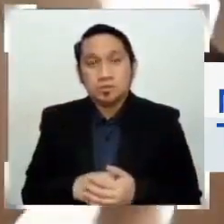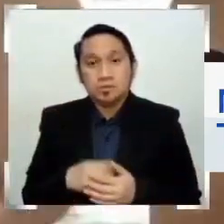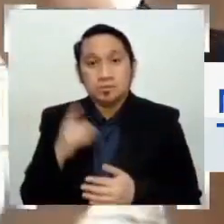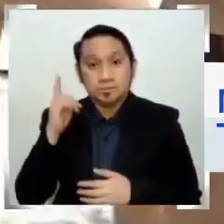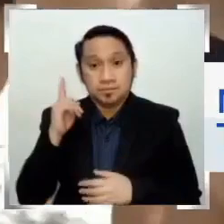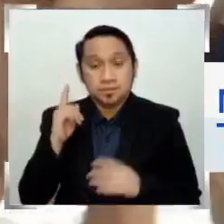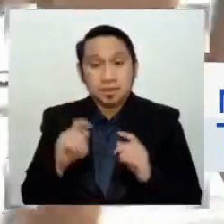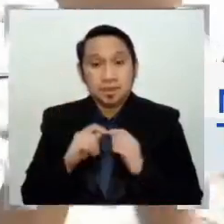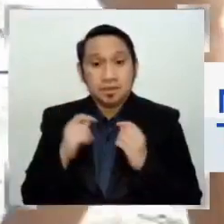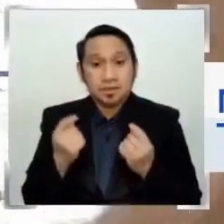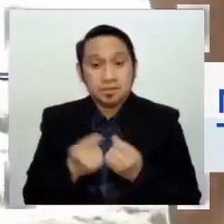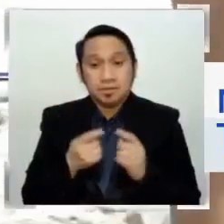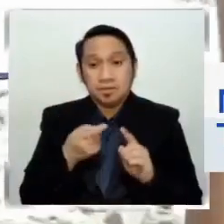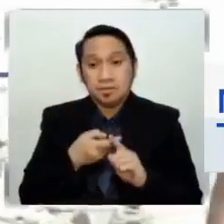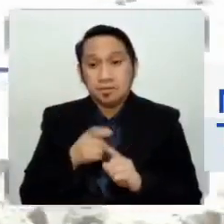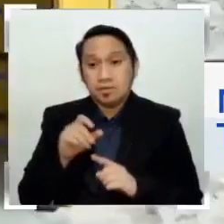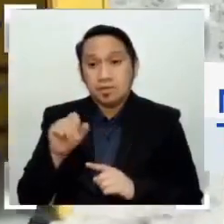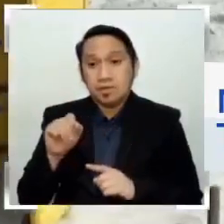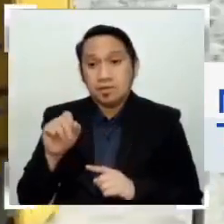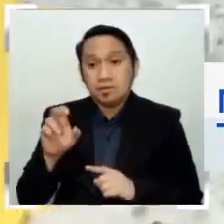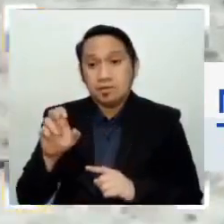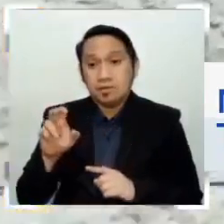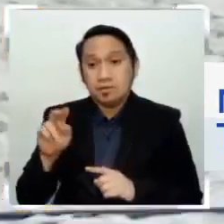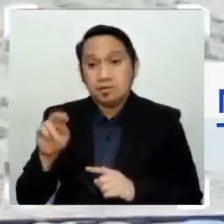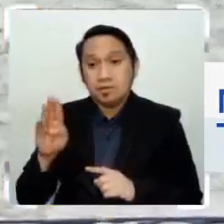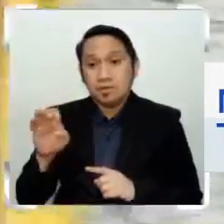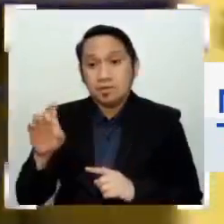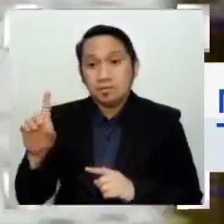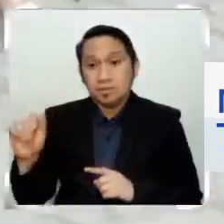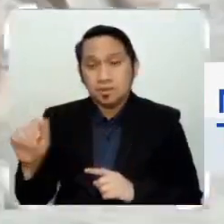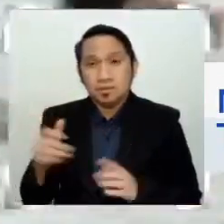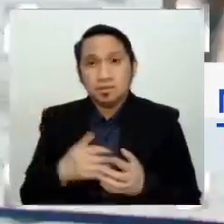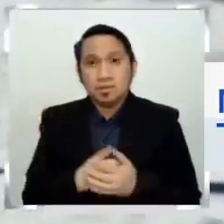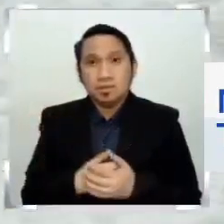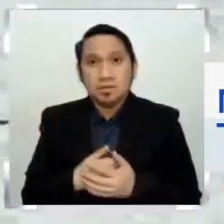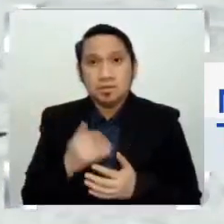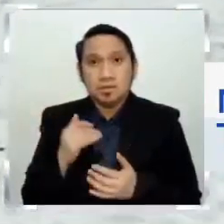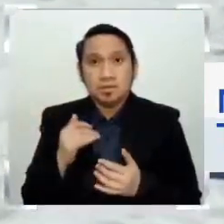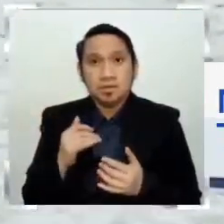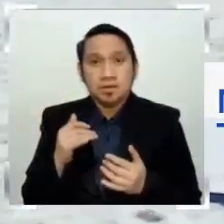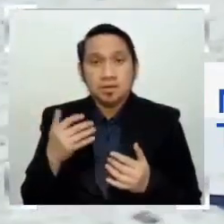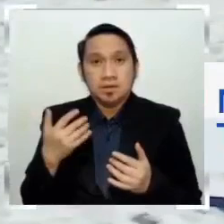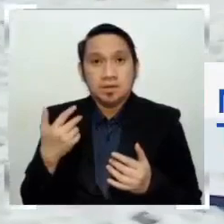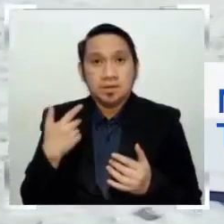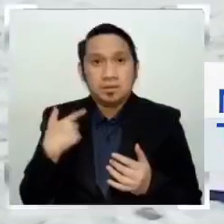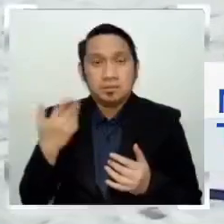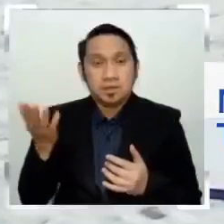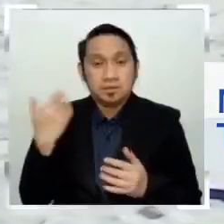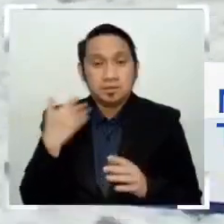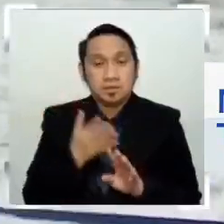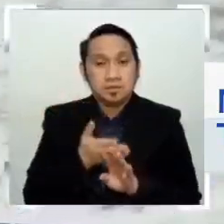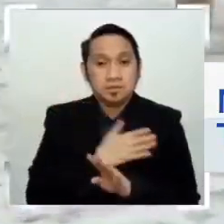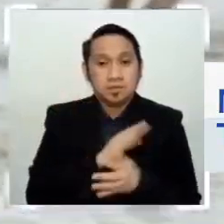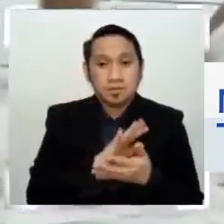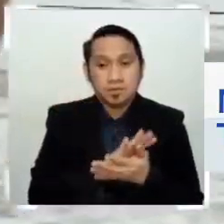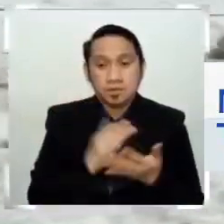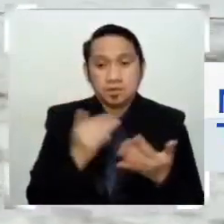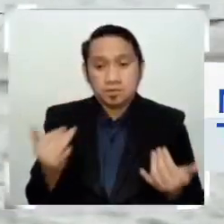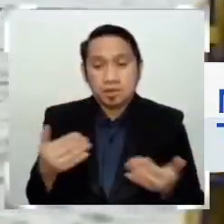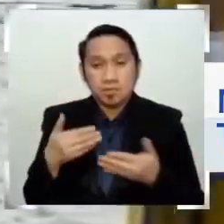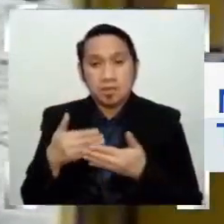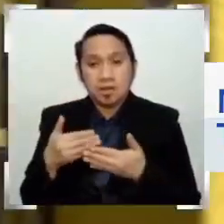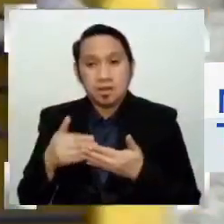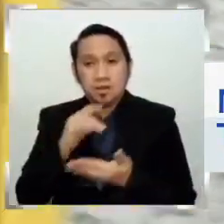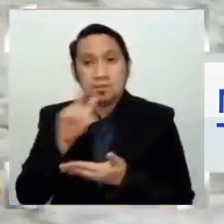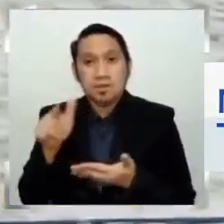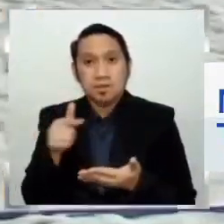Spikers, reserve player pa noong huling makapaglaro sa season 94 bago ang pandemya. Kaya naman ngayong graduating na, ibibigay daw ang